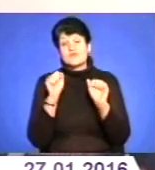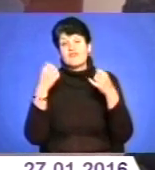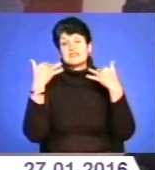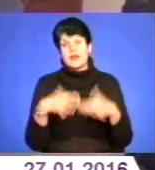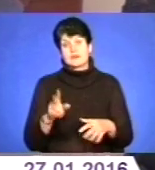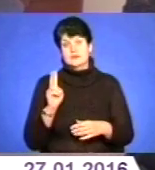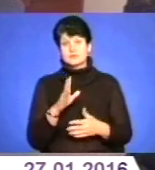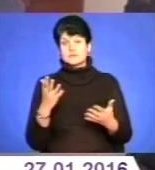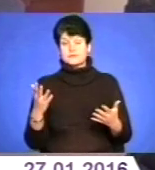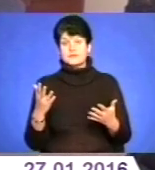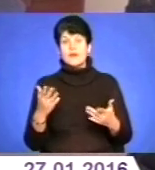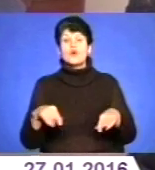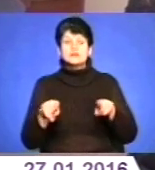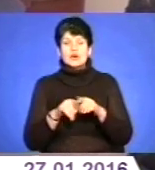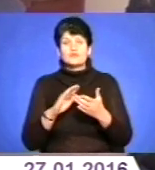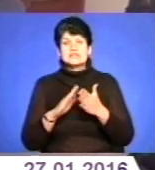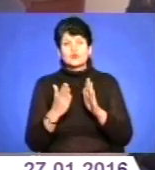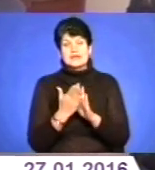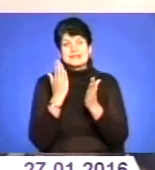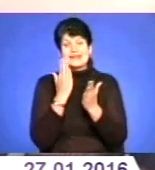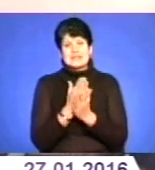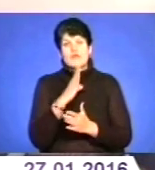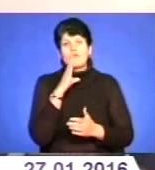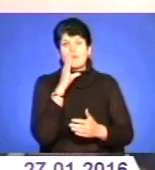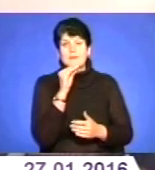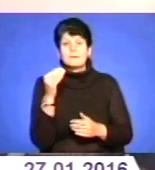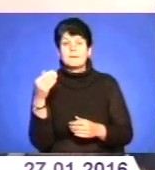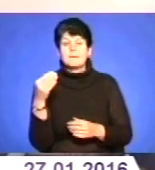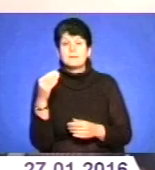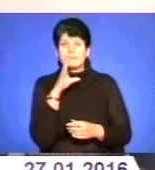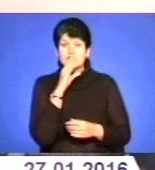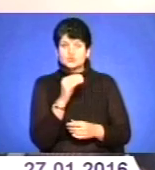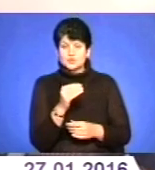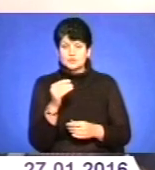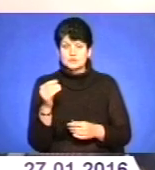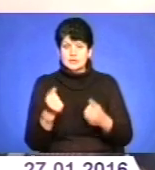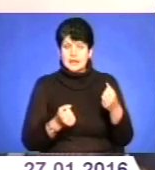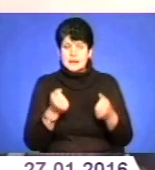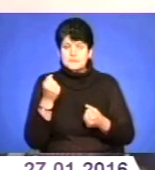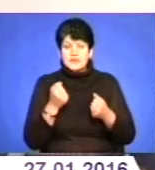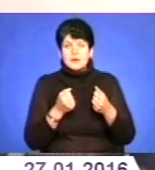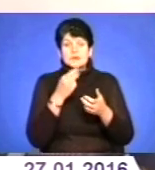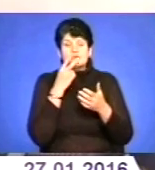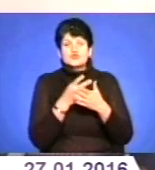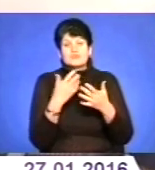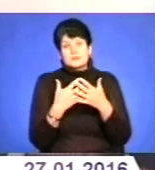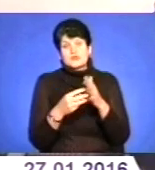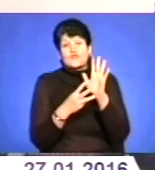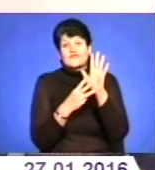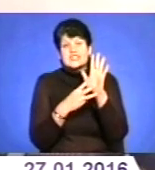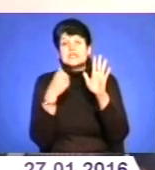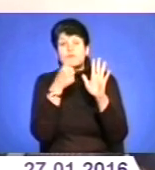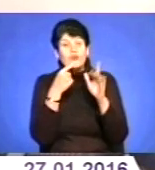електротранс. Так само ситуація є в автотранспорті. Ми бачимо, що вже в межах 8 років він